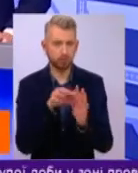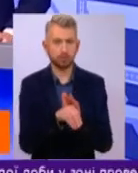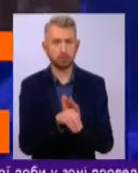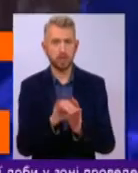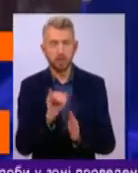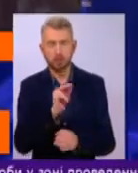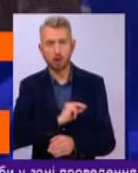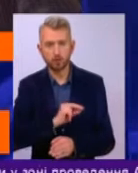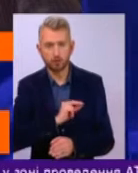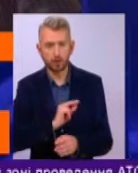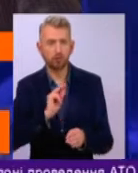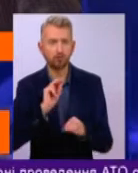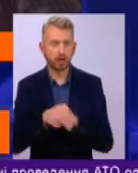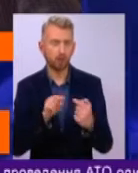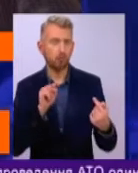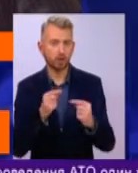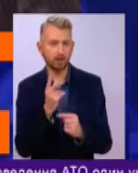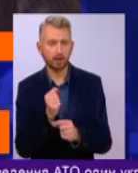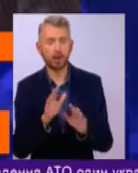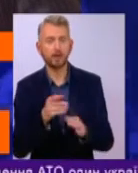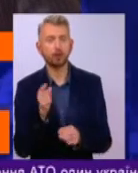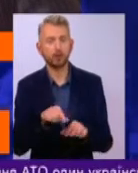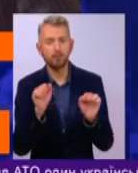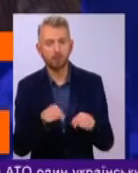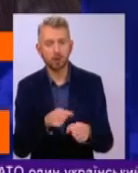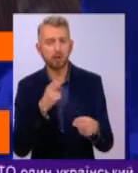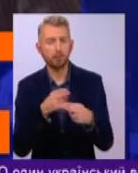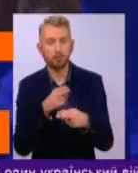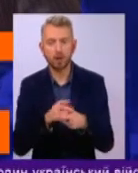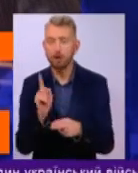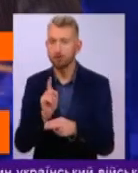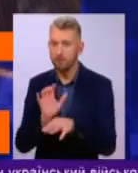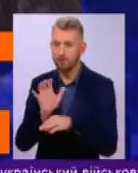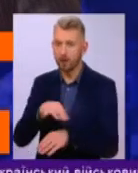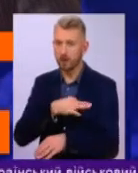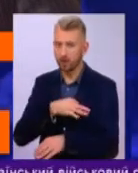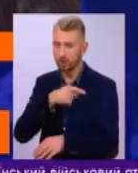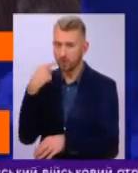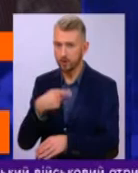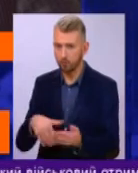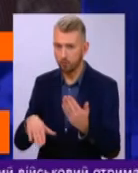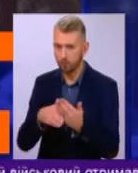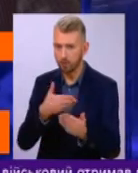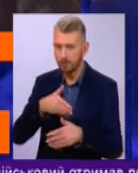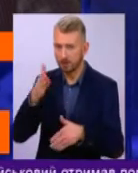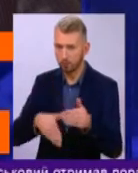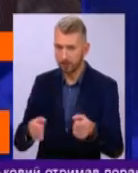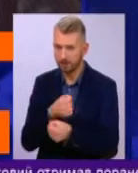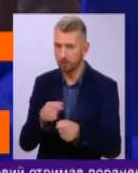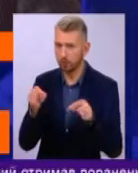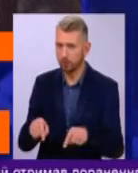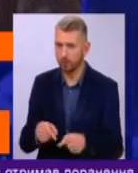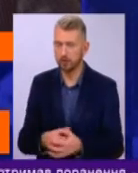і працювати через противника. Тільки тоді можна попереджати. Щоб відправка агентури до Росії допоможе нам припинити вибухи тут?